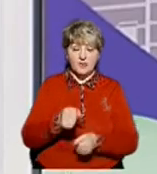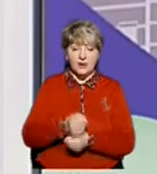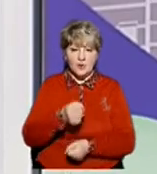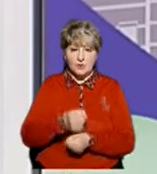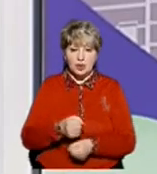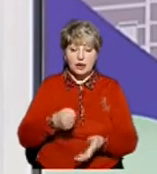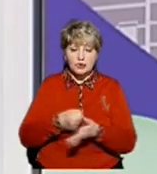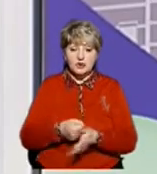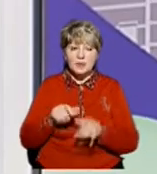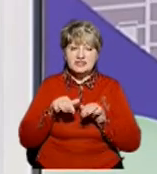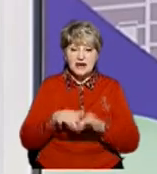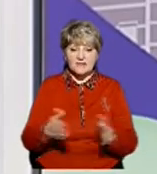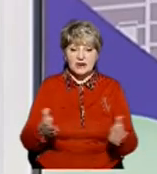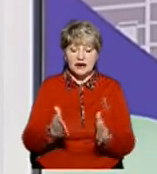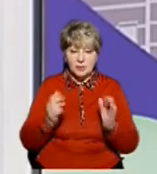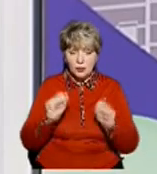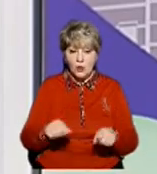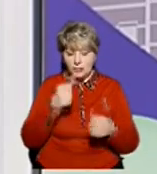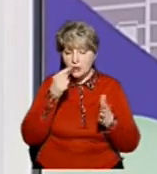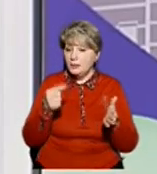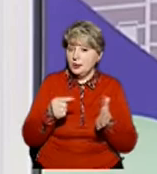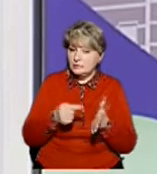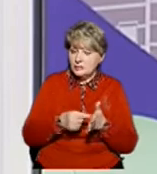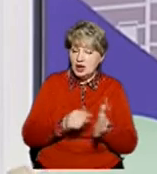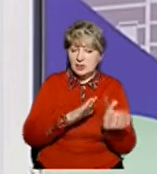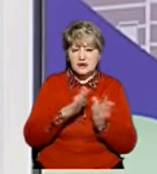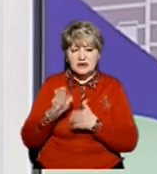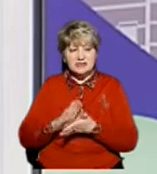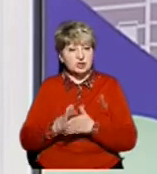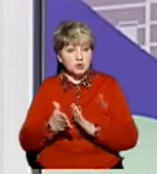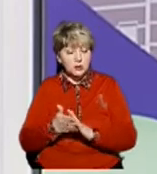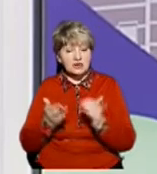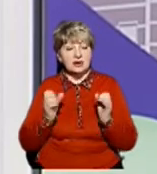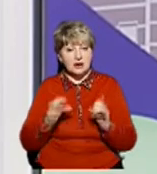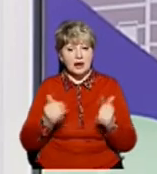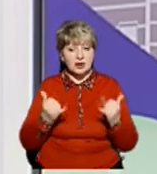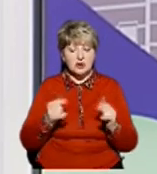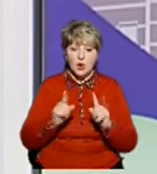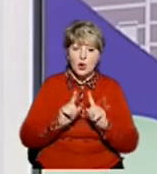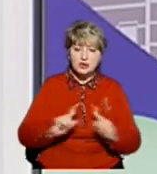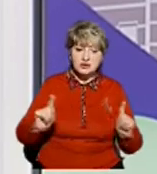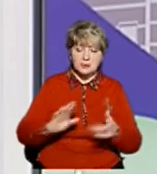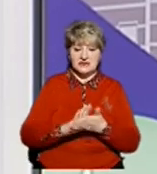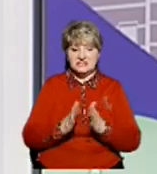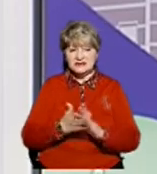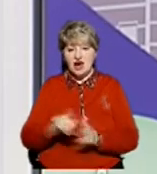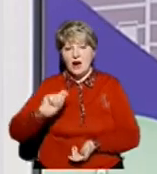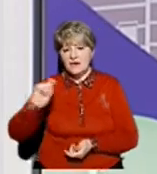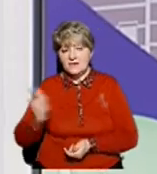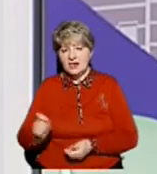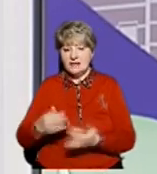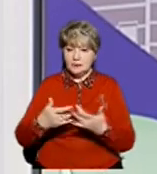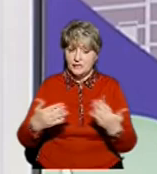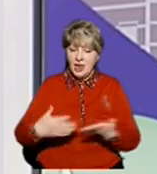робота щодо тих заходів, які можуть трапитися. Надзвичайні ситуації, в даному випадку особливий стан, війна і так далі.